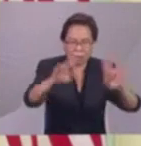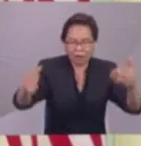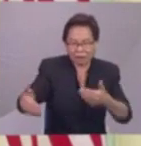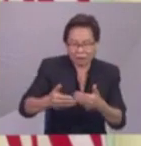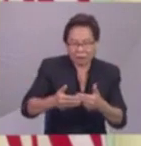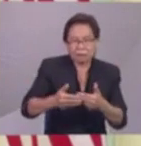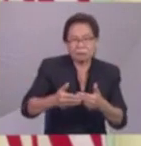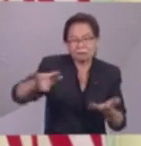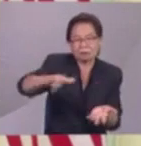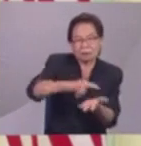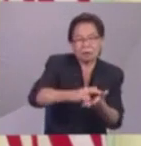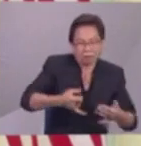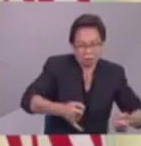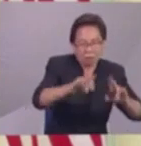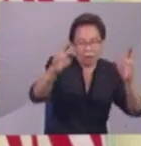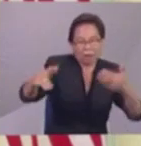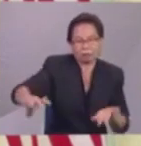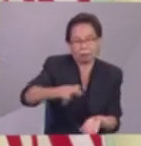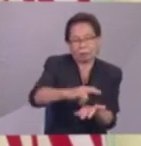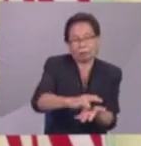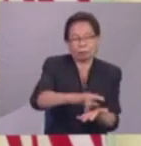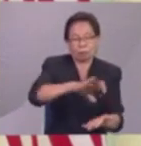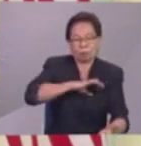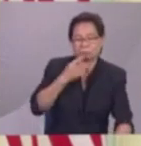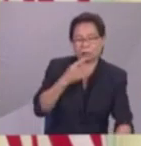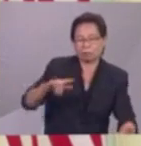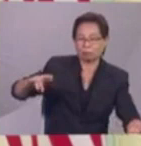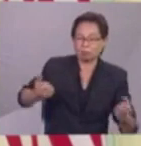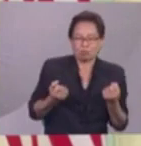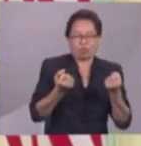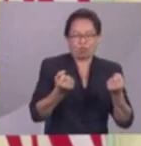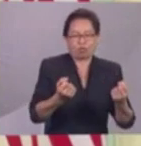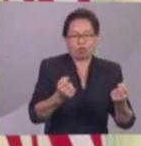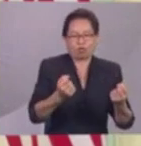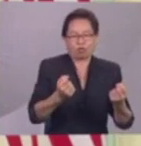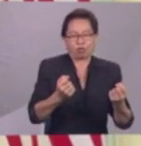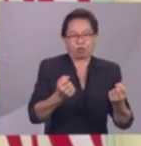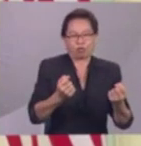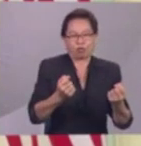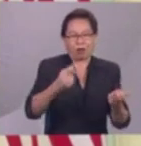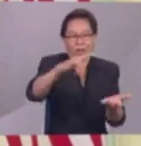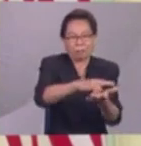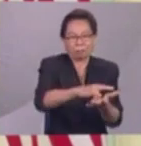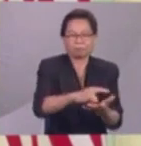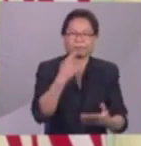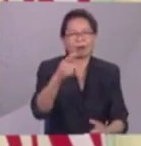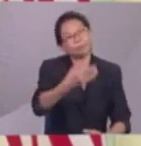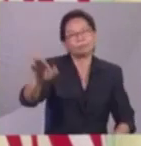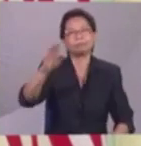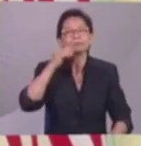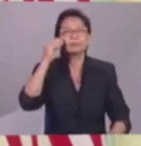lapangan terbang, mereka diarahkan patah balik oleh pihak polis. Jadi akhirnya mereka yang terpaksa